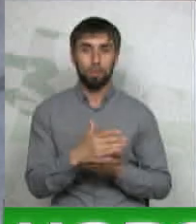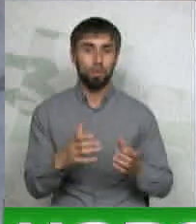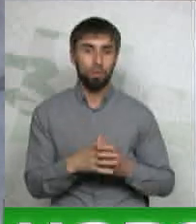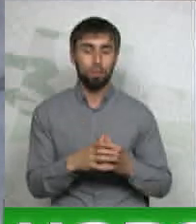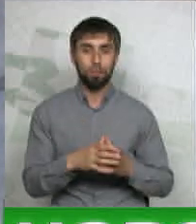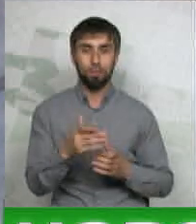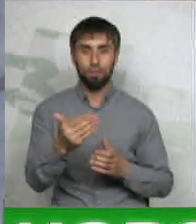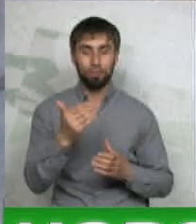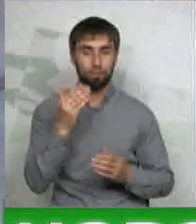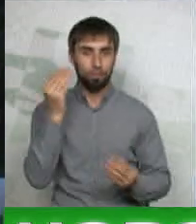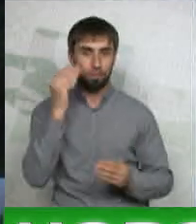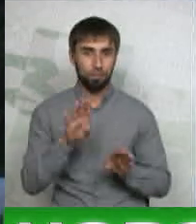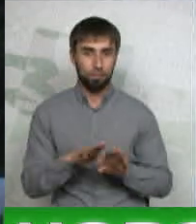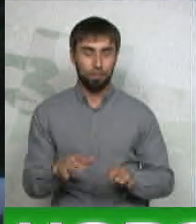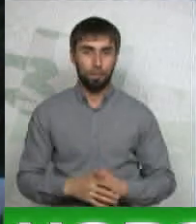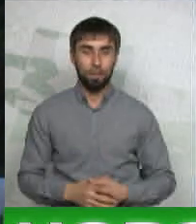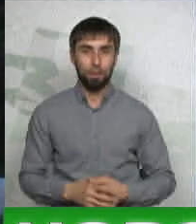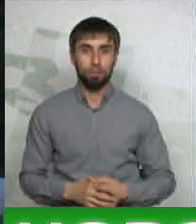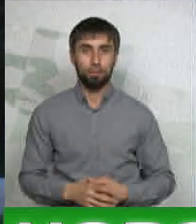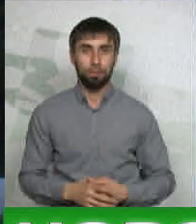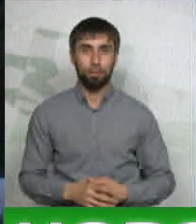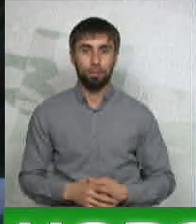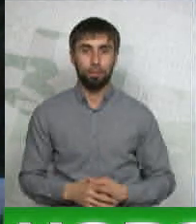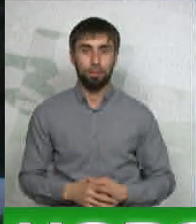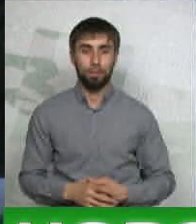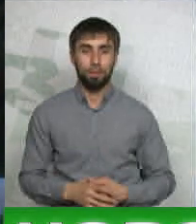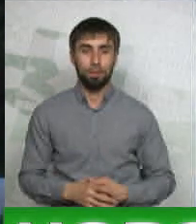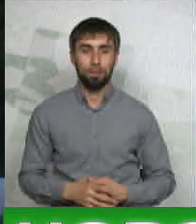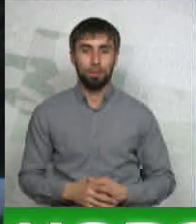команду единомышленников. Хава Гайзекова, Рамазан Зурабов, Новости 24.